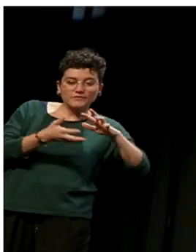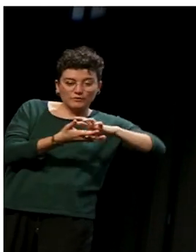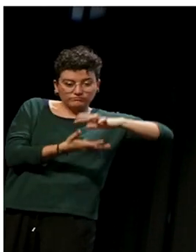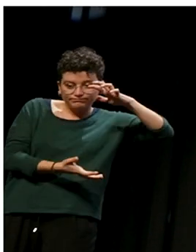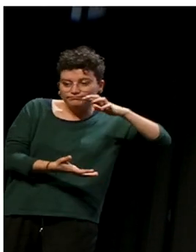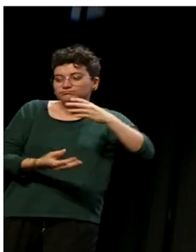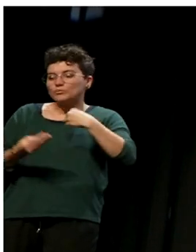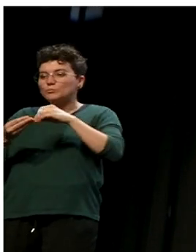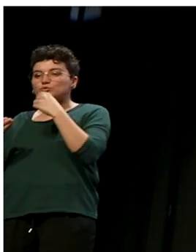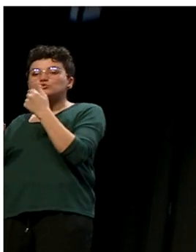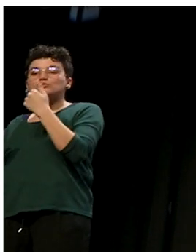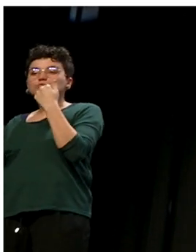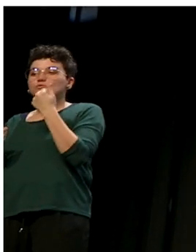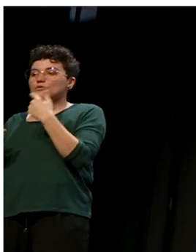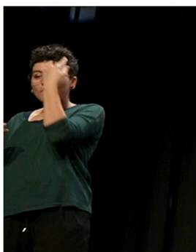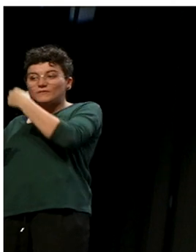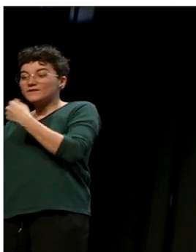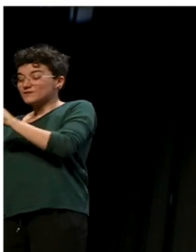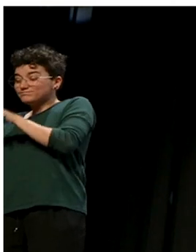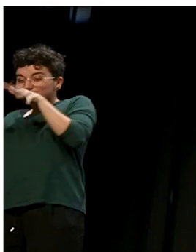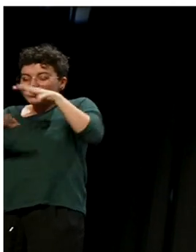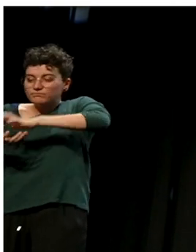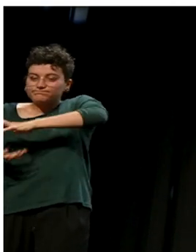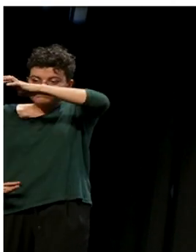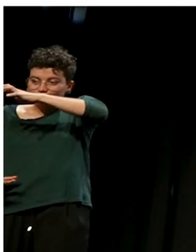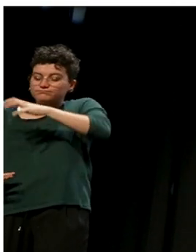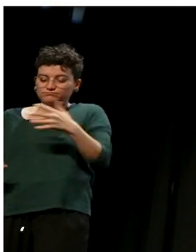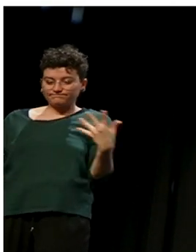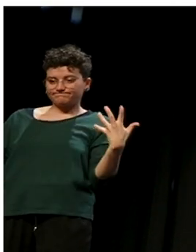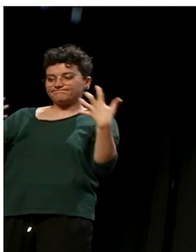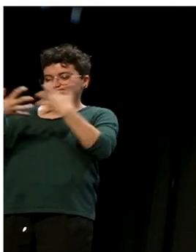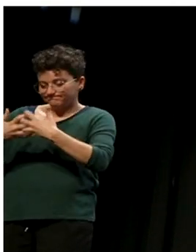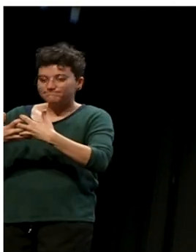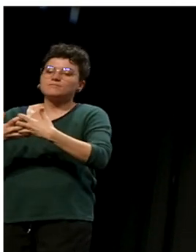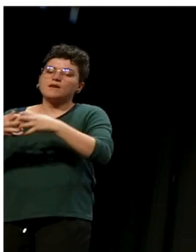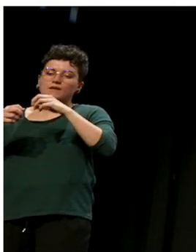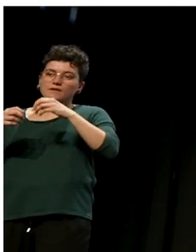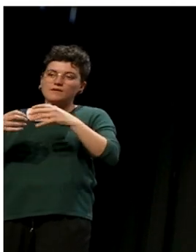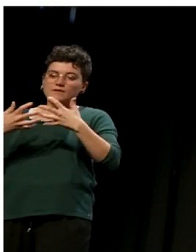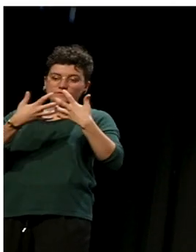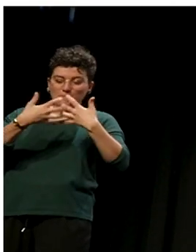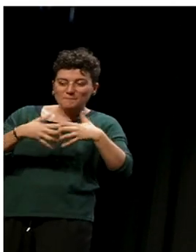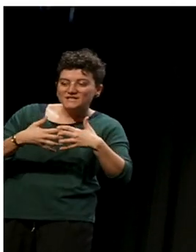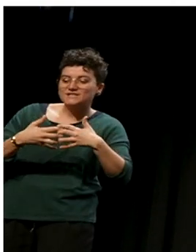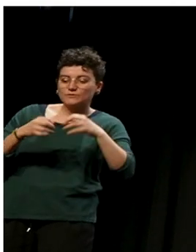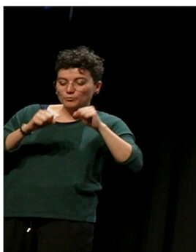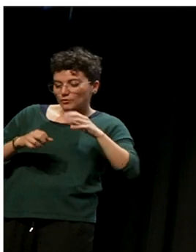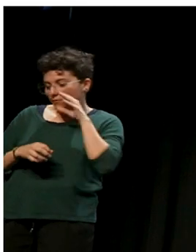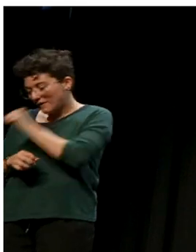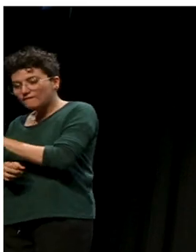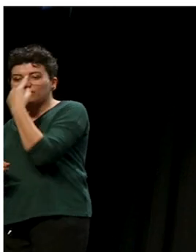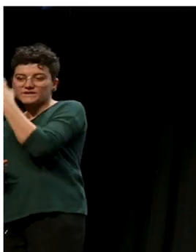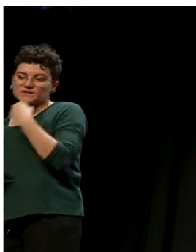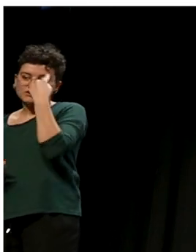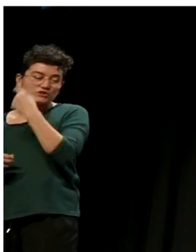qu'on appelle ça, le corpus d'images. Et en fait, la relation entre les deux a permis tout d'un coup à ce que le machine learning marche et soit meilleur qu'un humain.